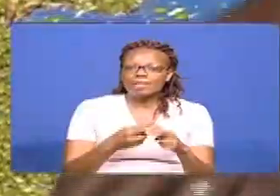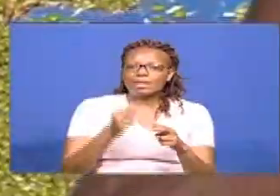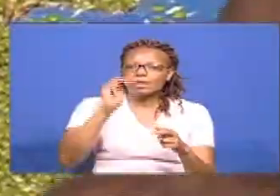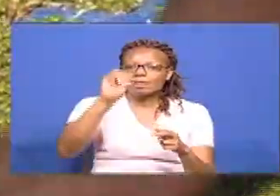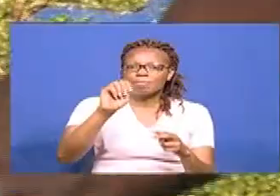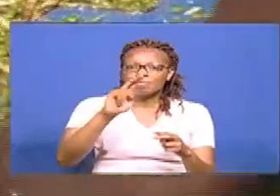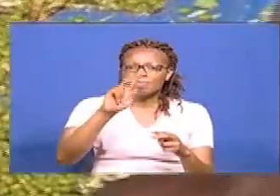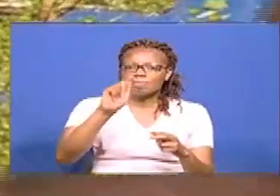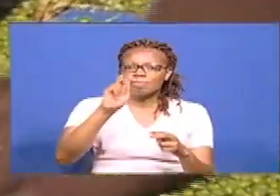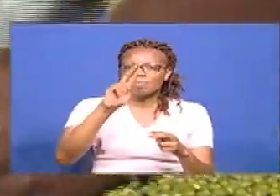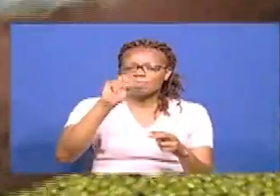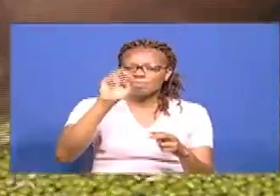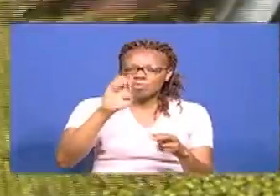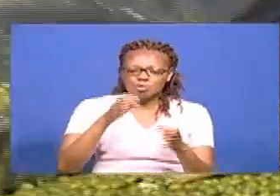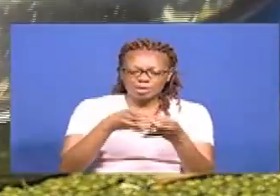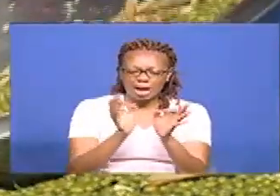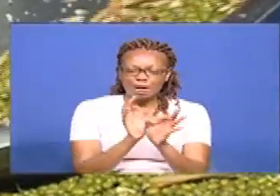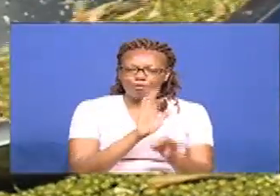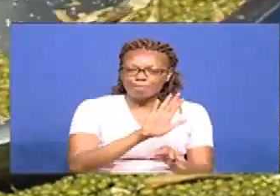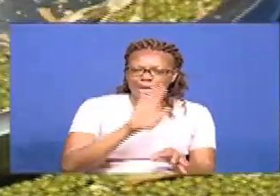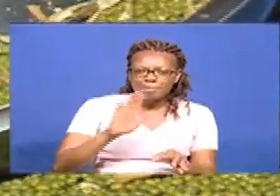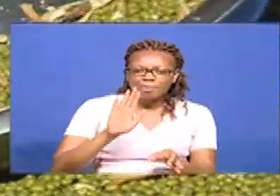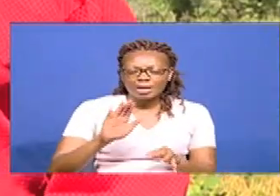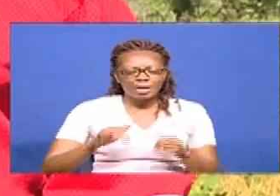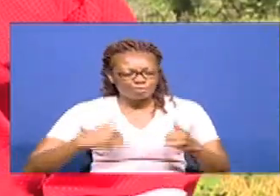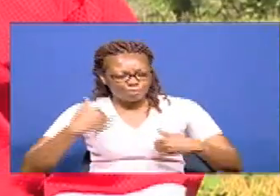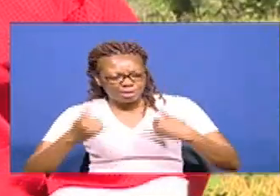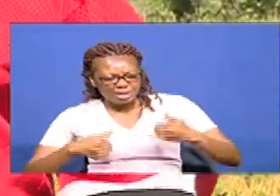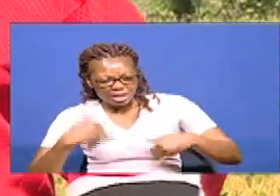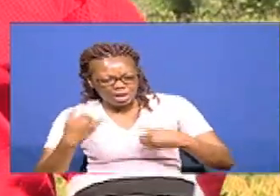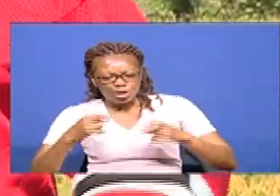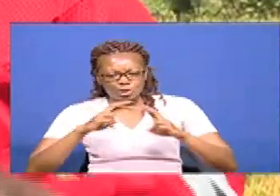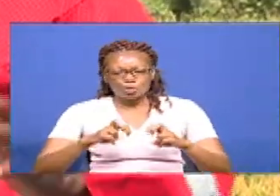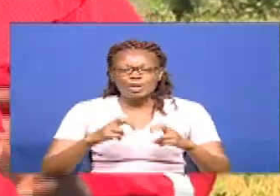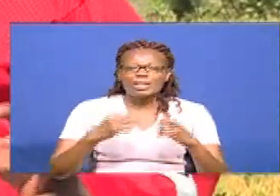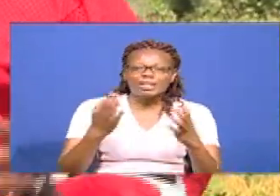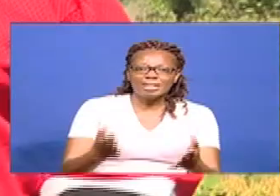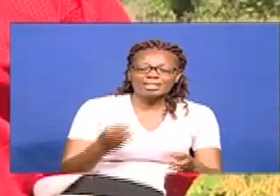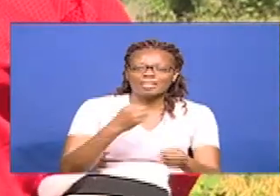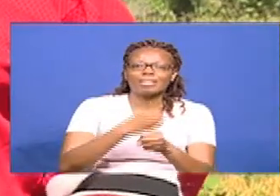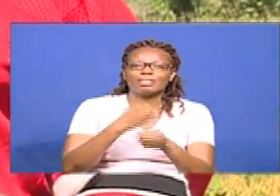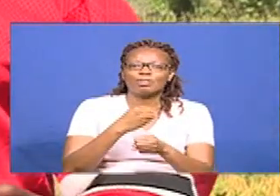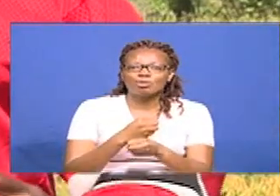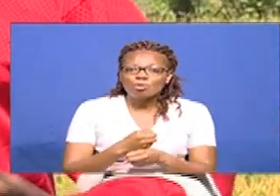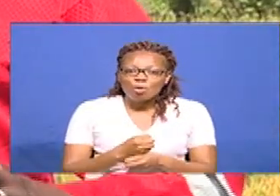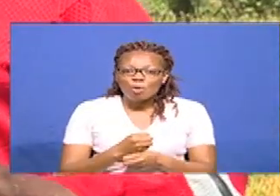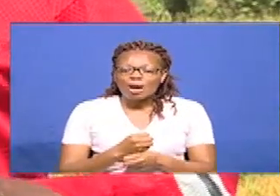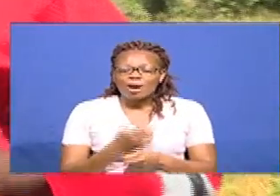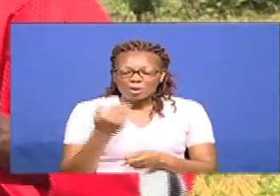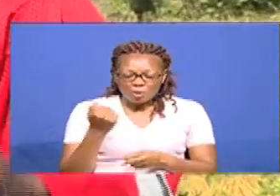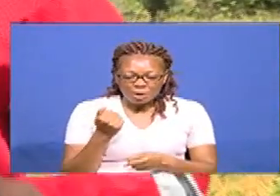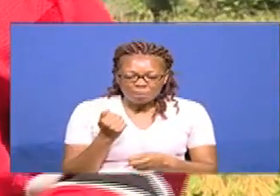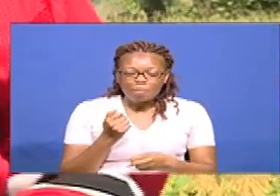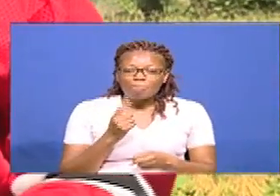Bikarimi na kituo cha utafiti cha Karo. Karo yenyewe kwa sababu ile imenisaidia kwanza mwanzo, nilipatana na